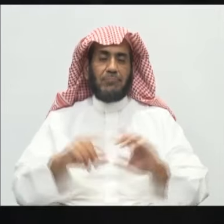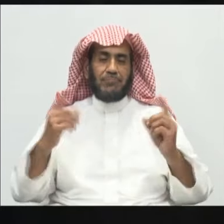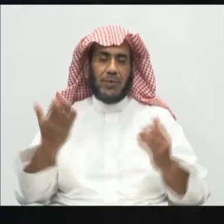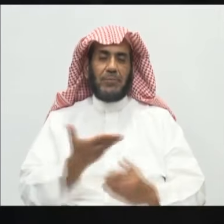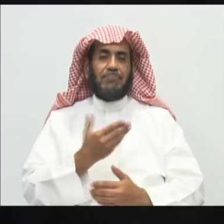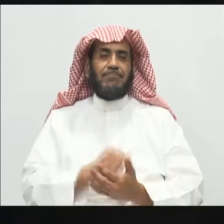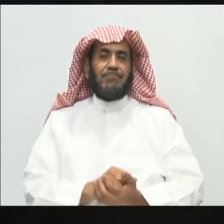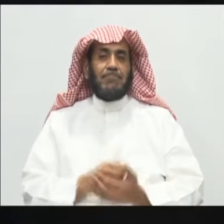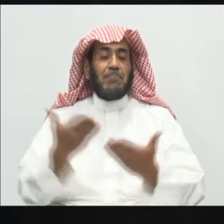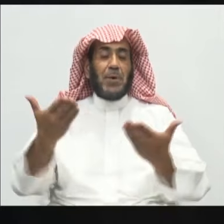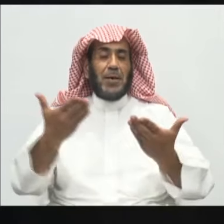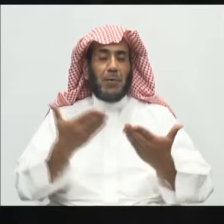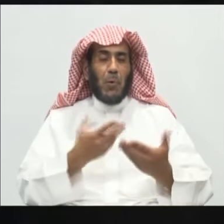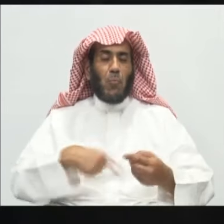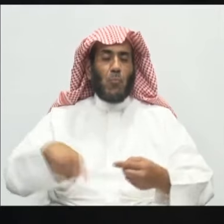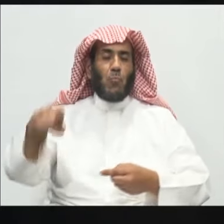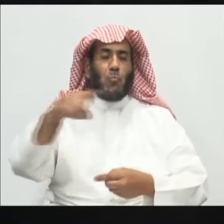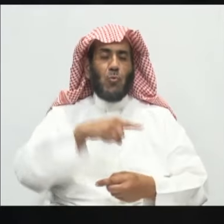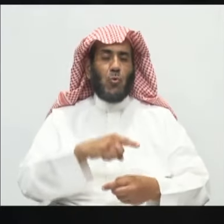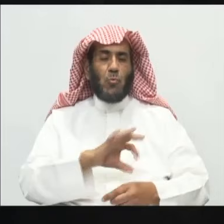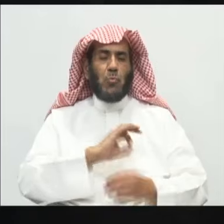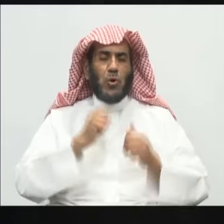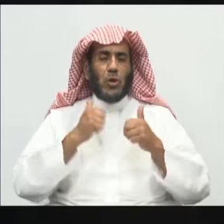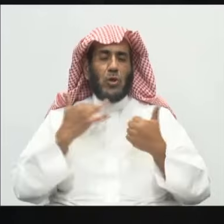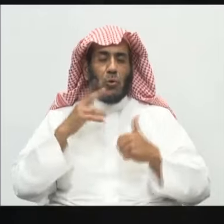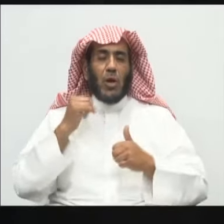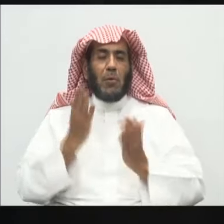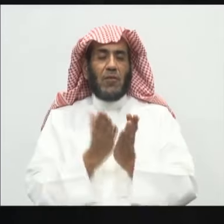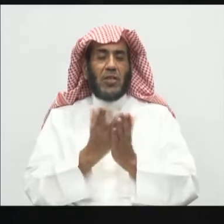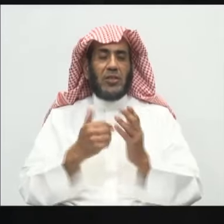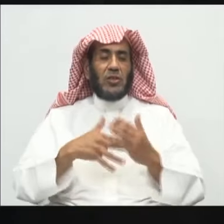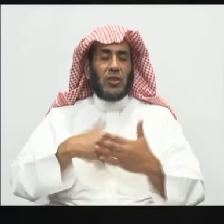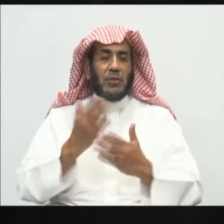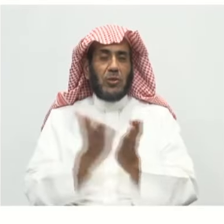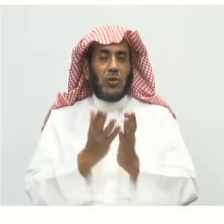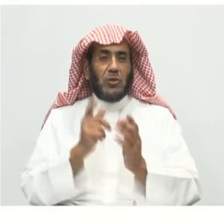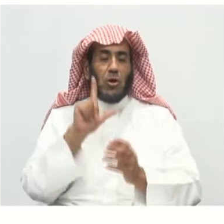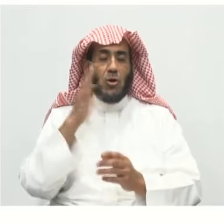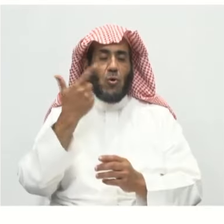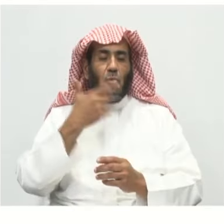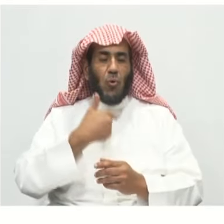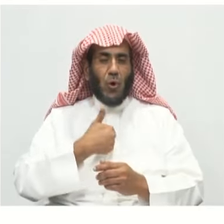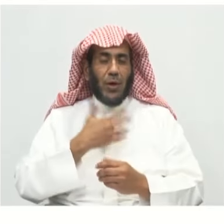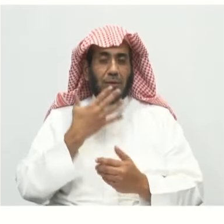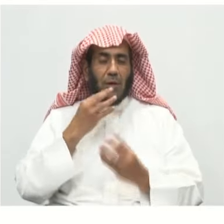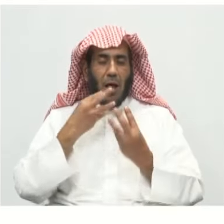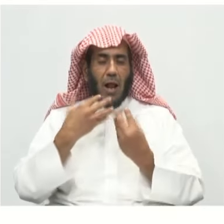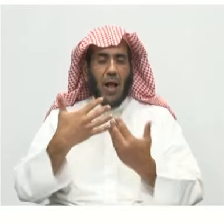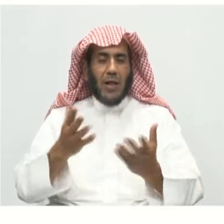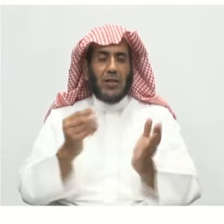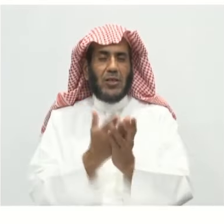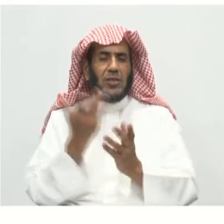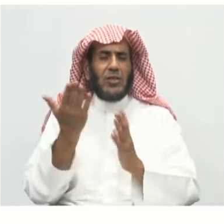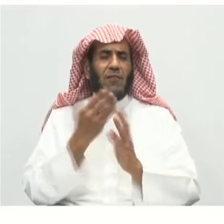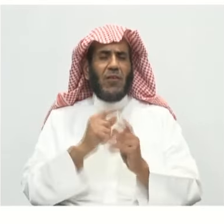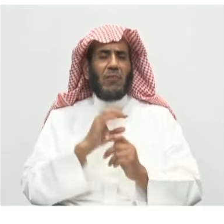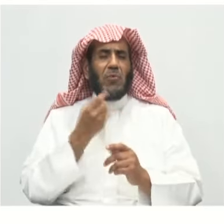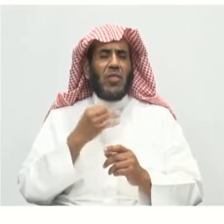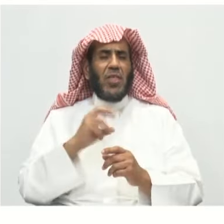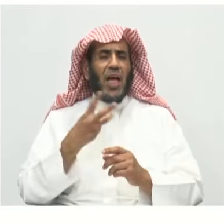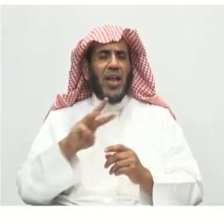اجمعين مرحبا بكم اعزائي الطلاب والطالبات في درس جديد ماده لغه الخالده للصف الثاني المتوسط